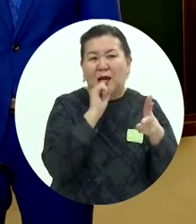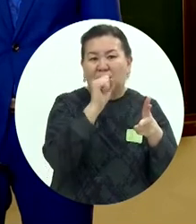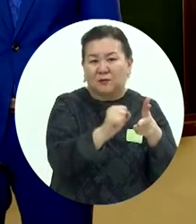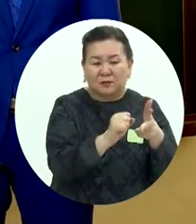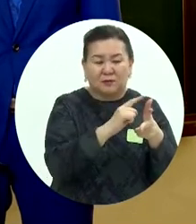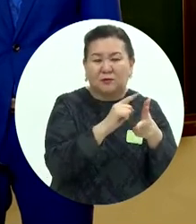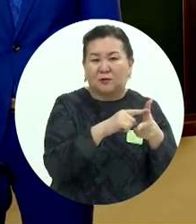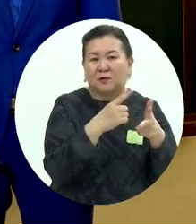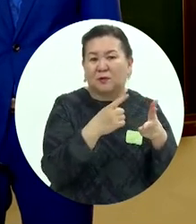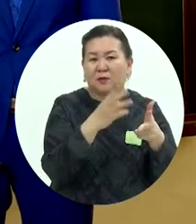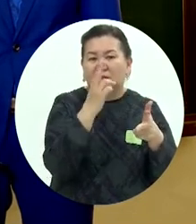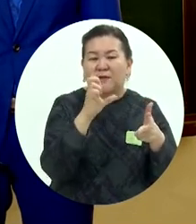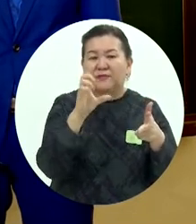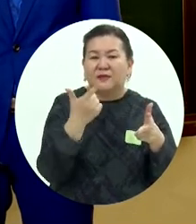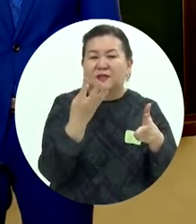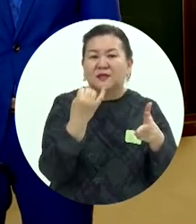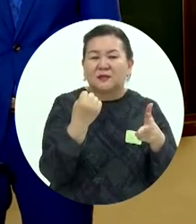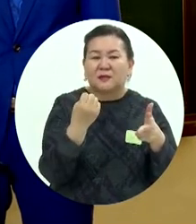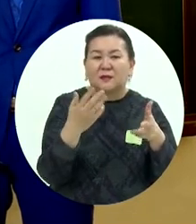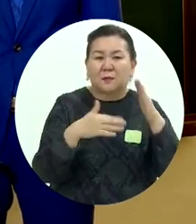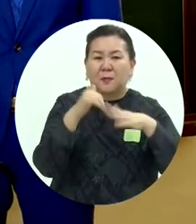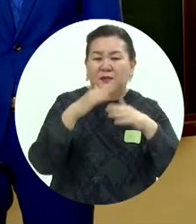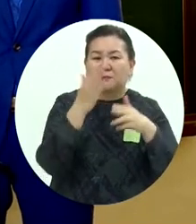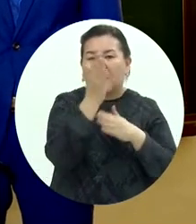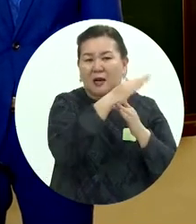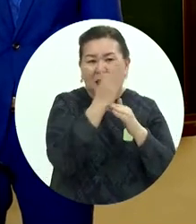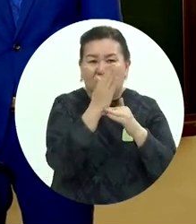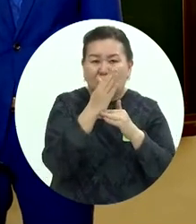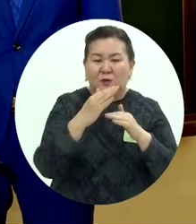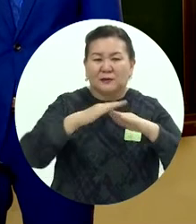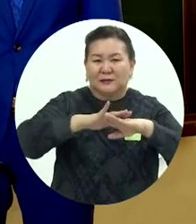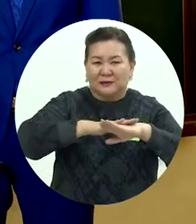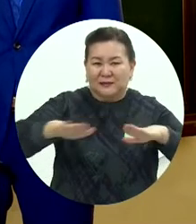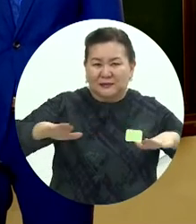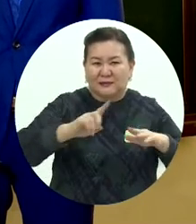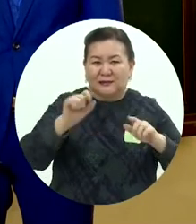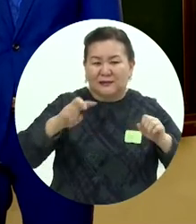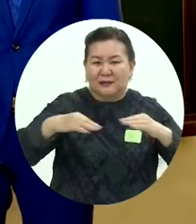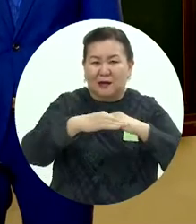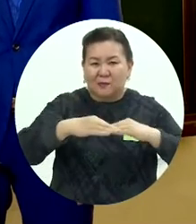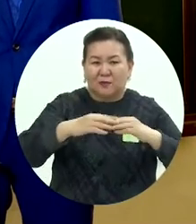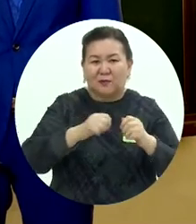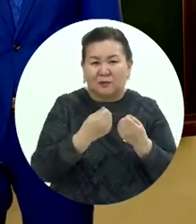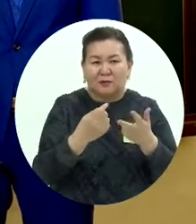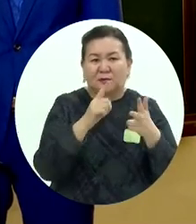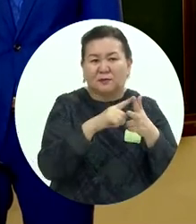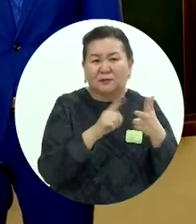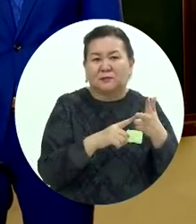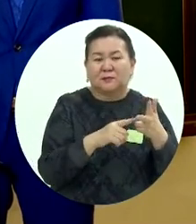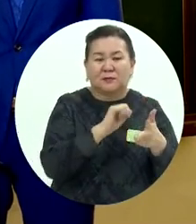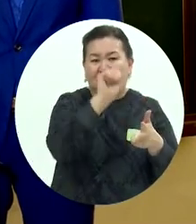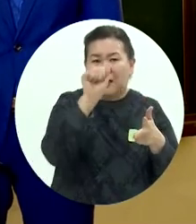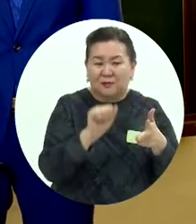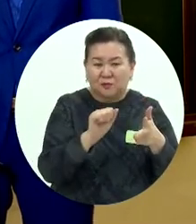даалгавар. За 2-р даалгавар бол цэвдэгт хөрс зөрүүлэх хэсэг нь байшин барилга нурах, засан зам хагарах, овон тоон үүсэх зэрэг сөрөг нөлөөтэй.